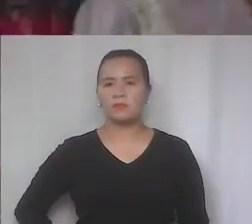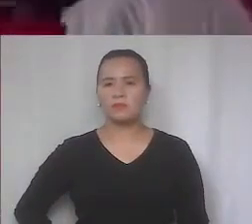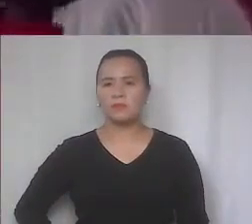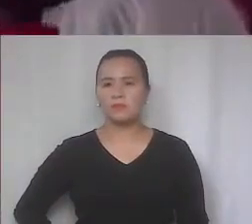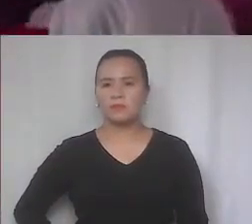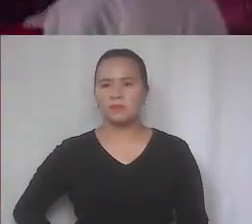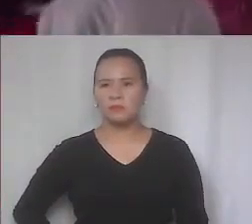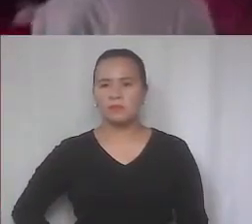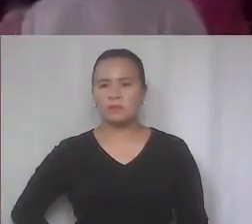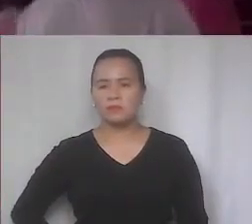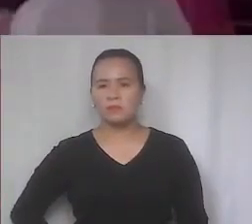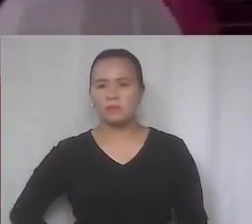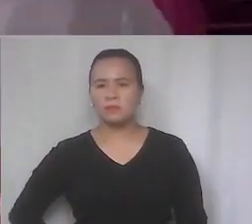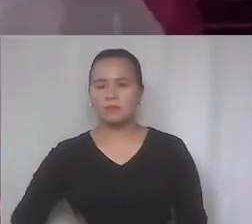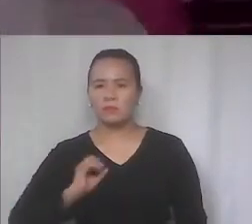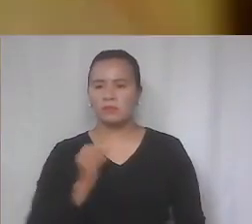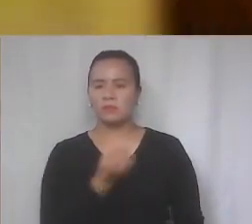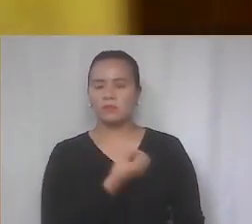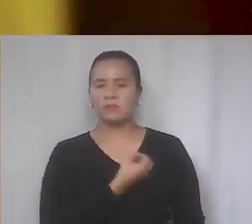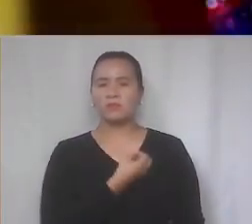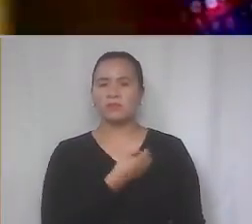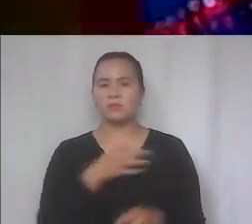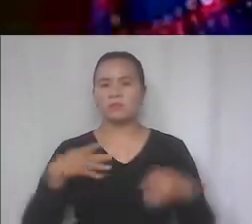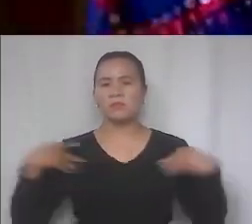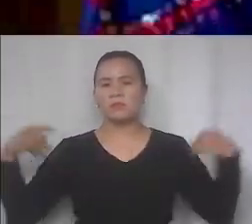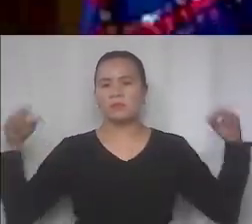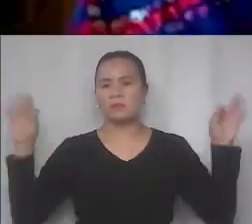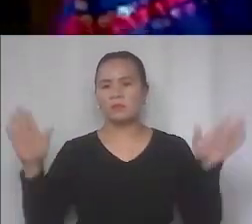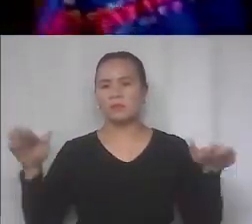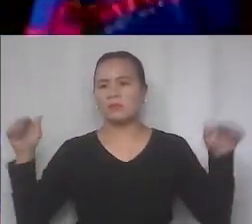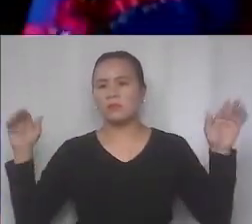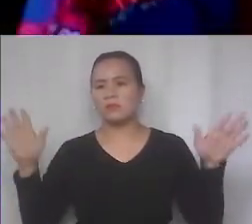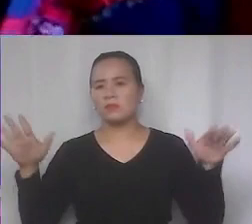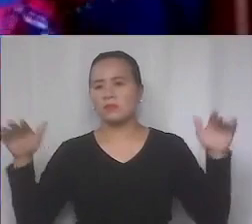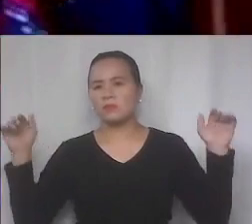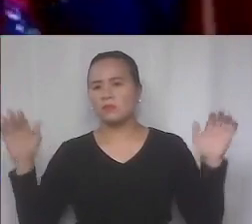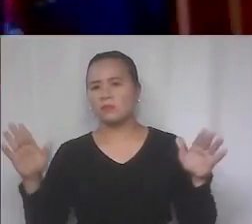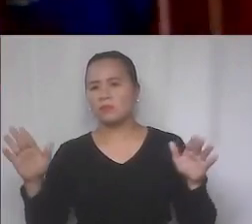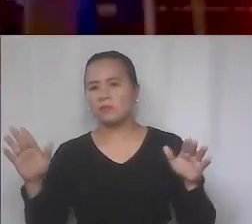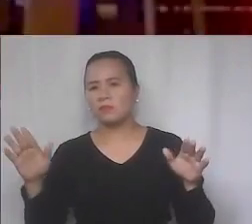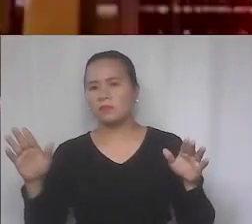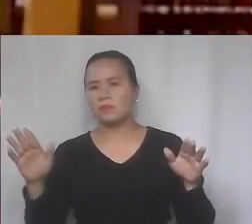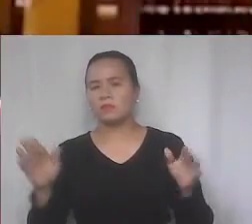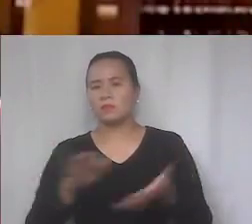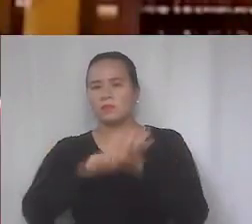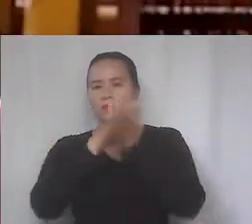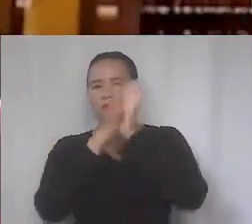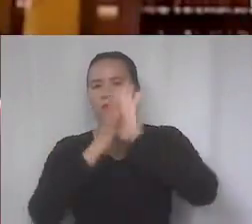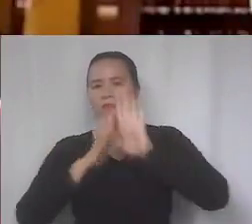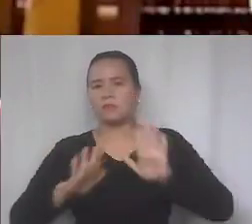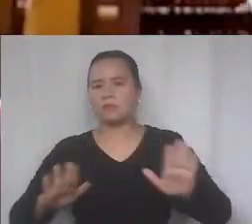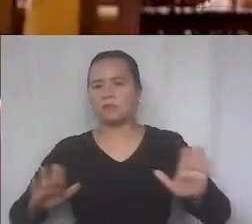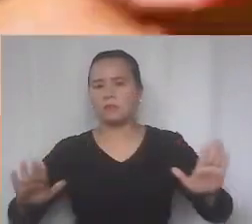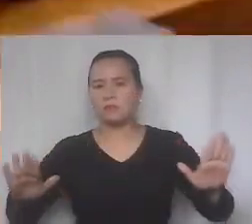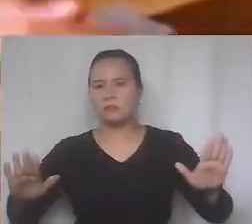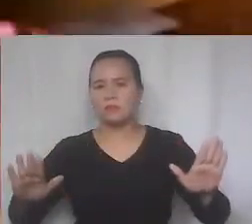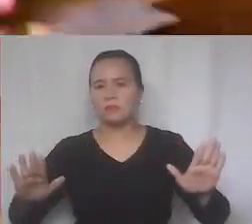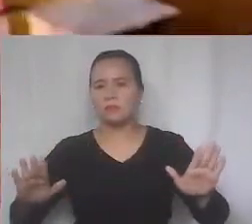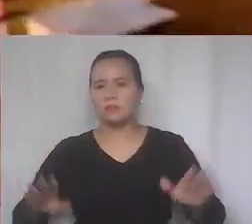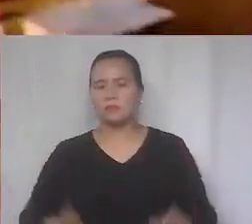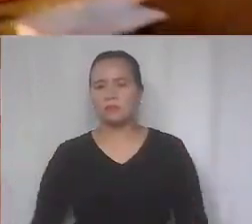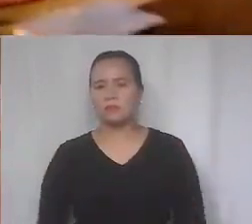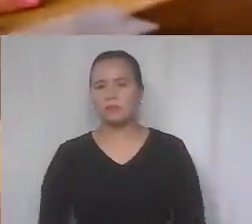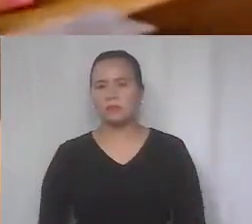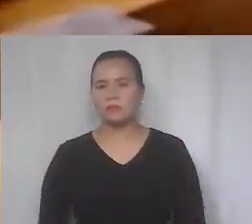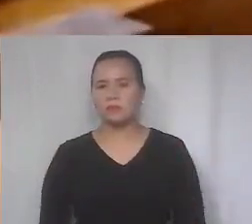to kay kon mo pansingan na kakalayag tahun liag karang panayangan na pamulingan mandalingan woy